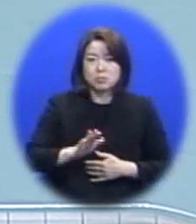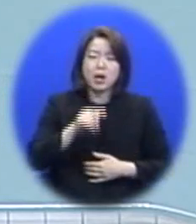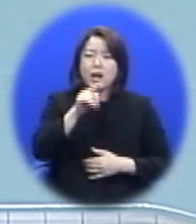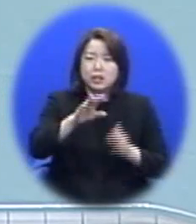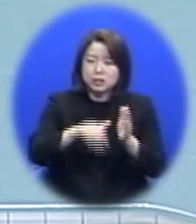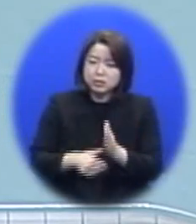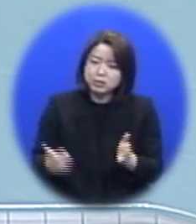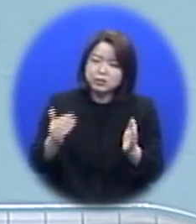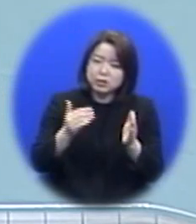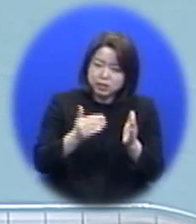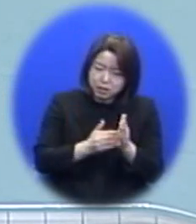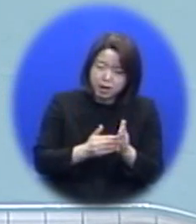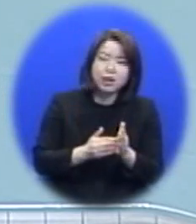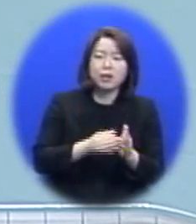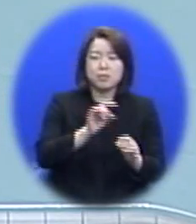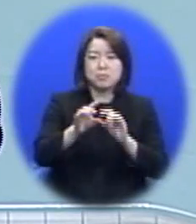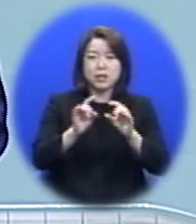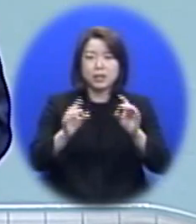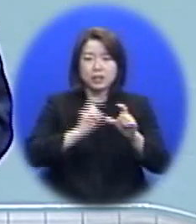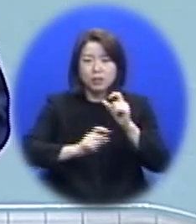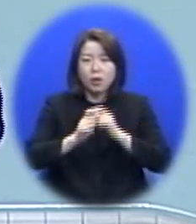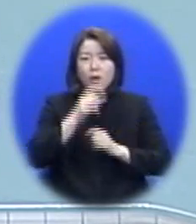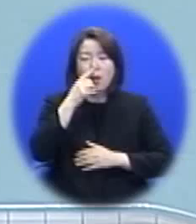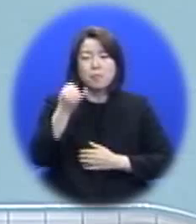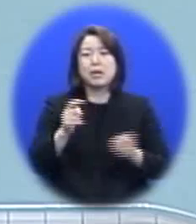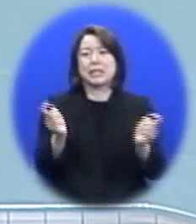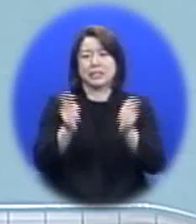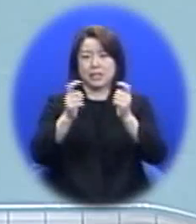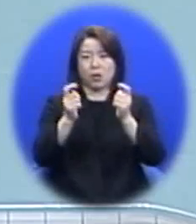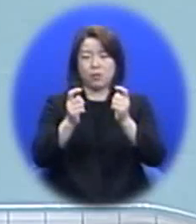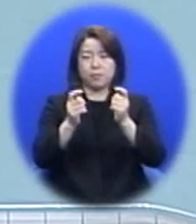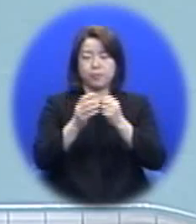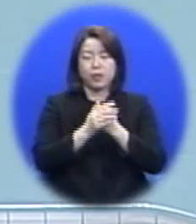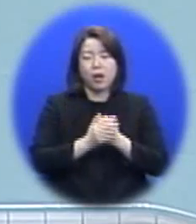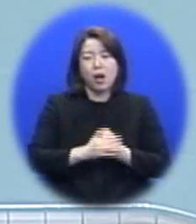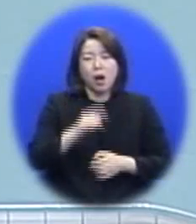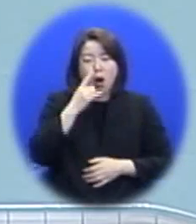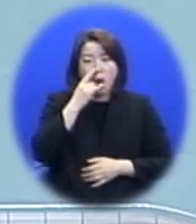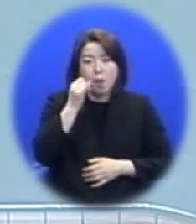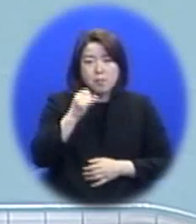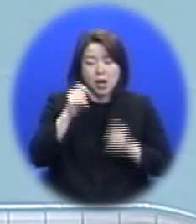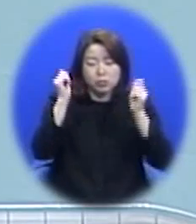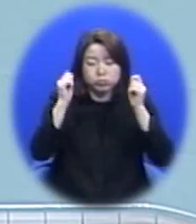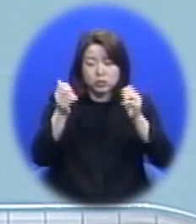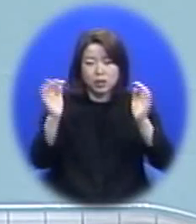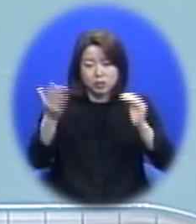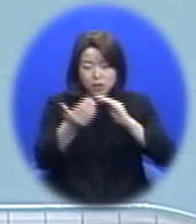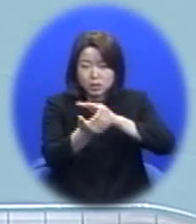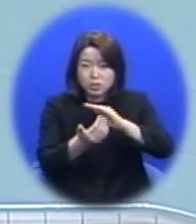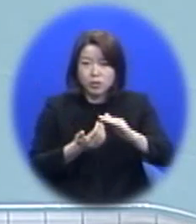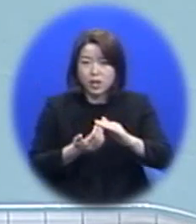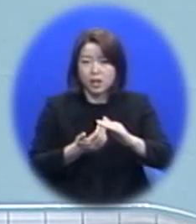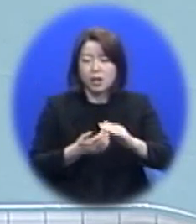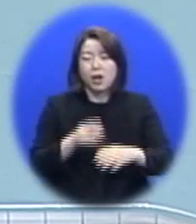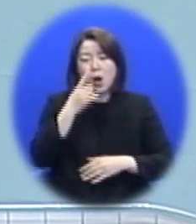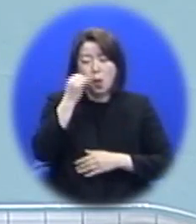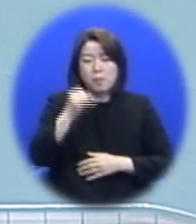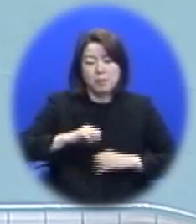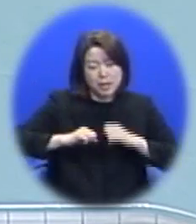싸우는 겁니다. 엄마가 무당되기 전에 그렇게 엄마 말에 순종하고 착했던 그